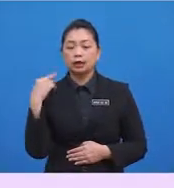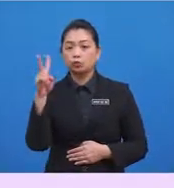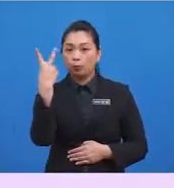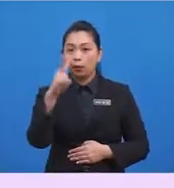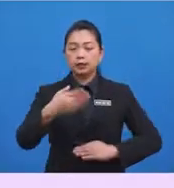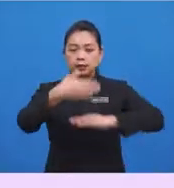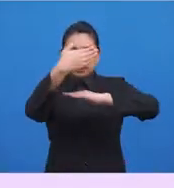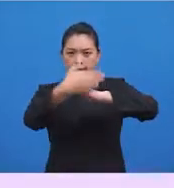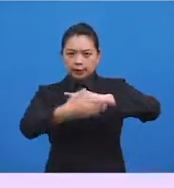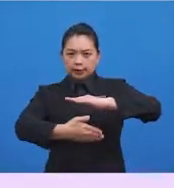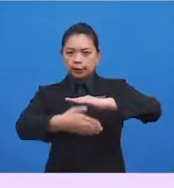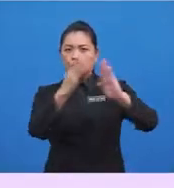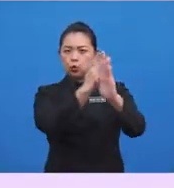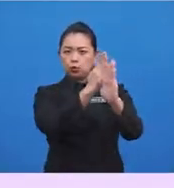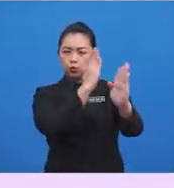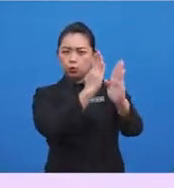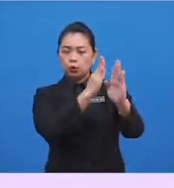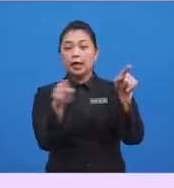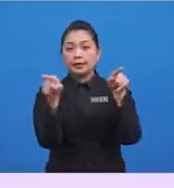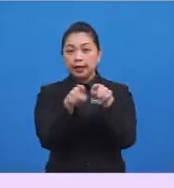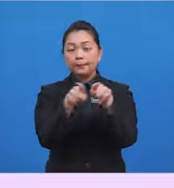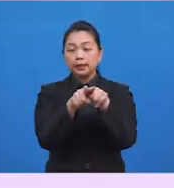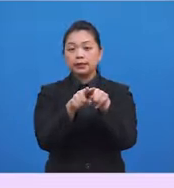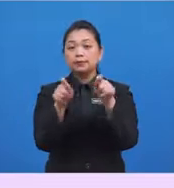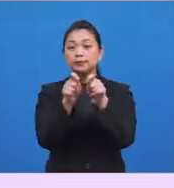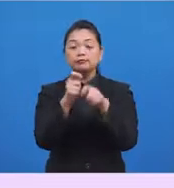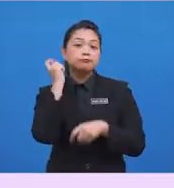sisi lurus sama juga seperti kubus.